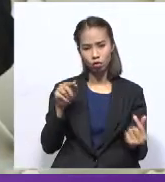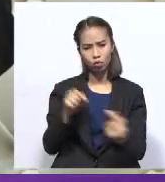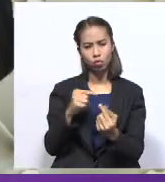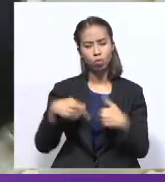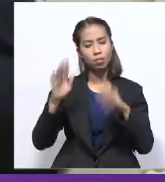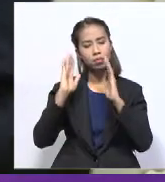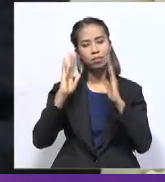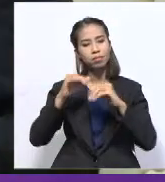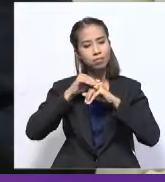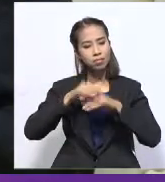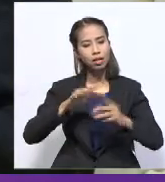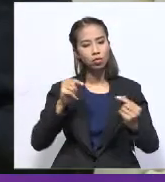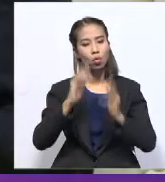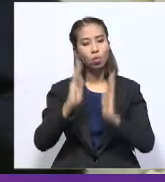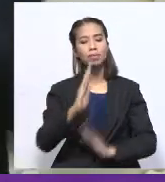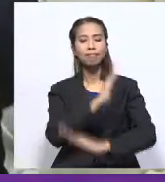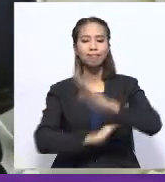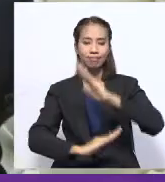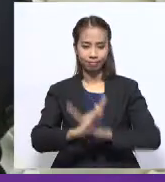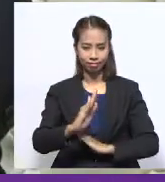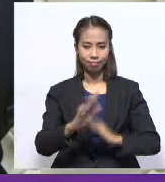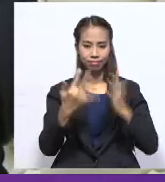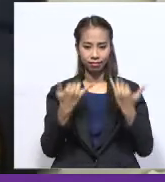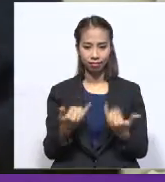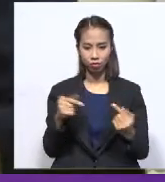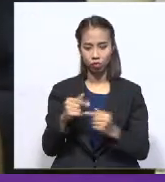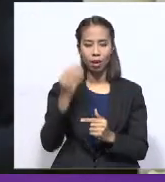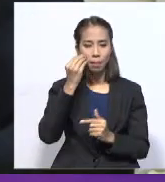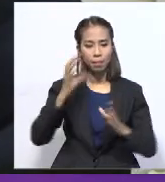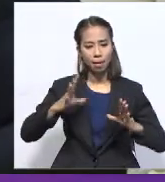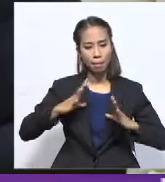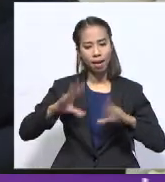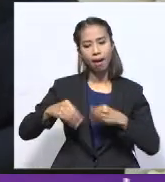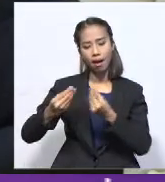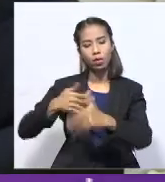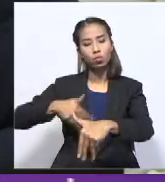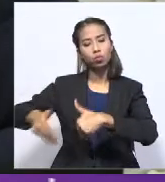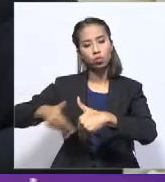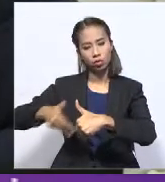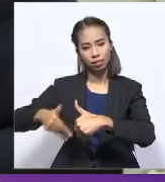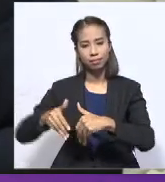มพันธ์งานช่วยเหลือผู้พิการรวมไปถึงการสนับสนุนที่พักอาศัยให้กับประชาชนค่ะ